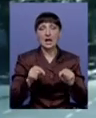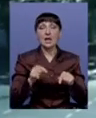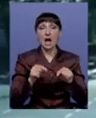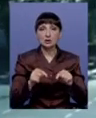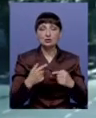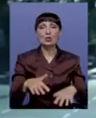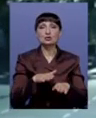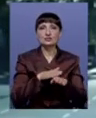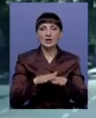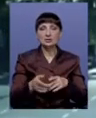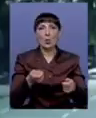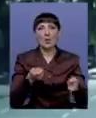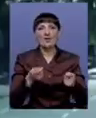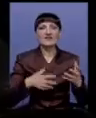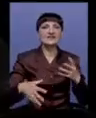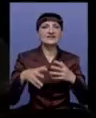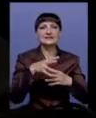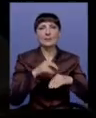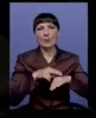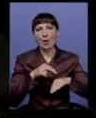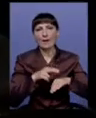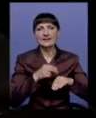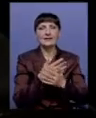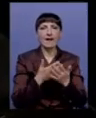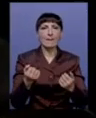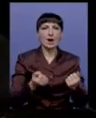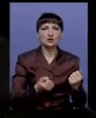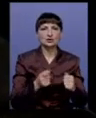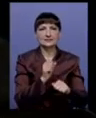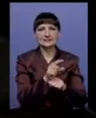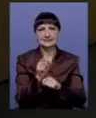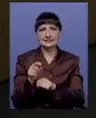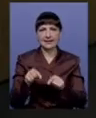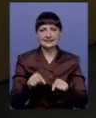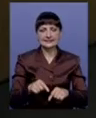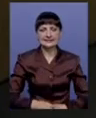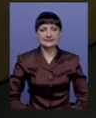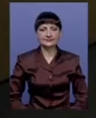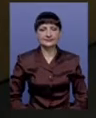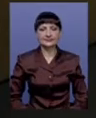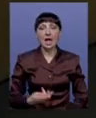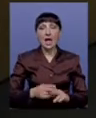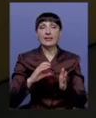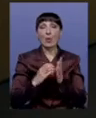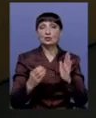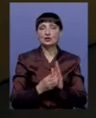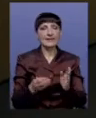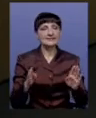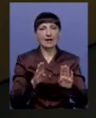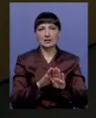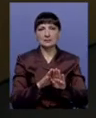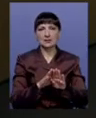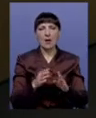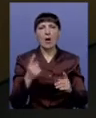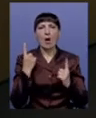отсюда осуществляется управление всеми силами и средствами полицейских служб Алматы. Это помещение закрытого типа с